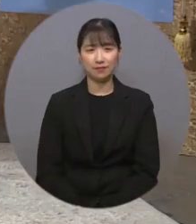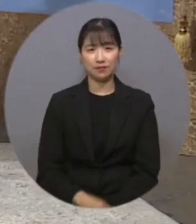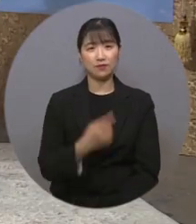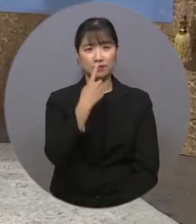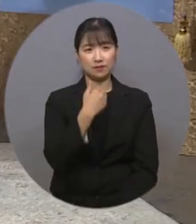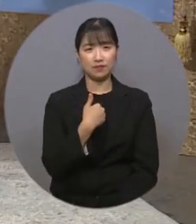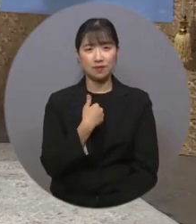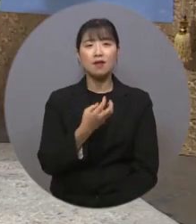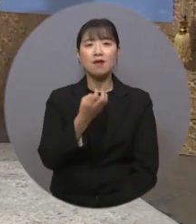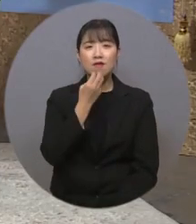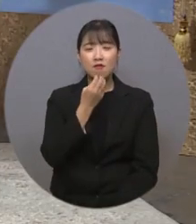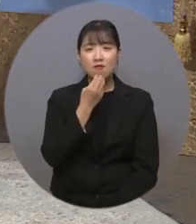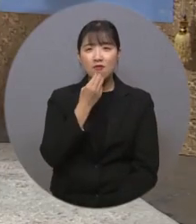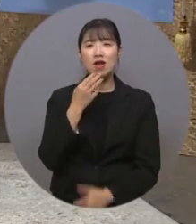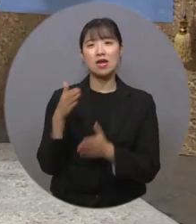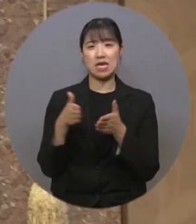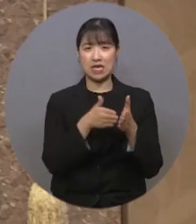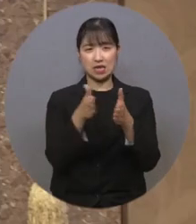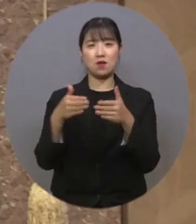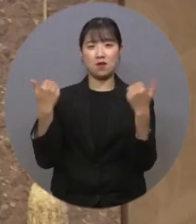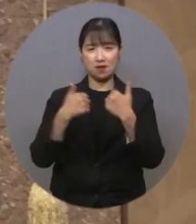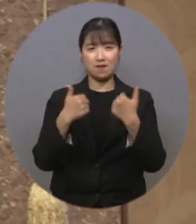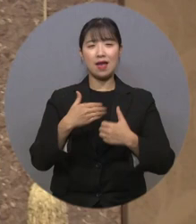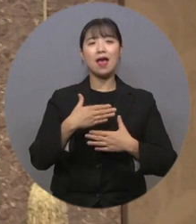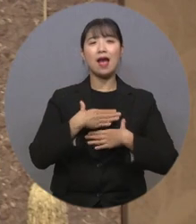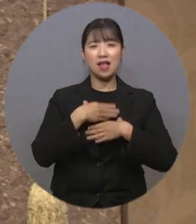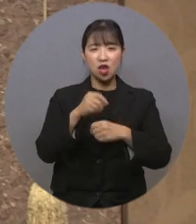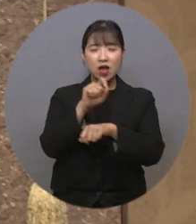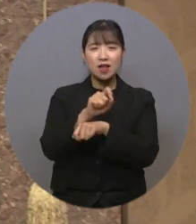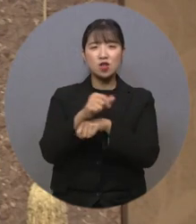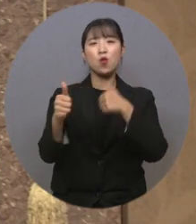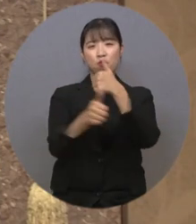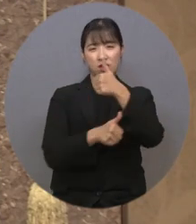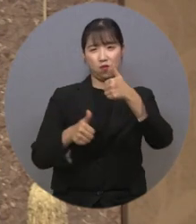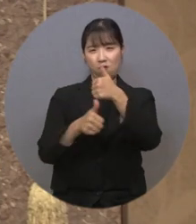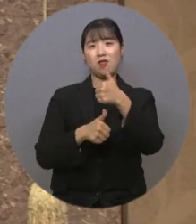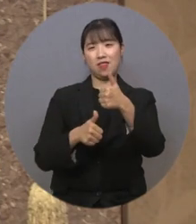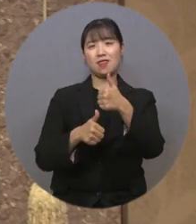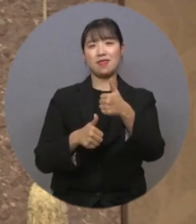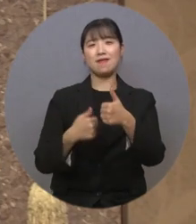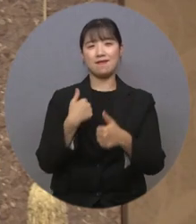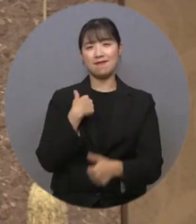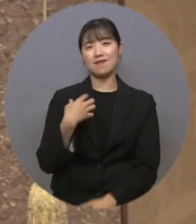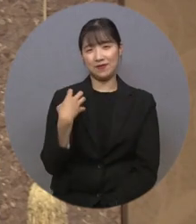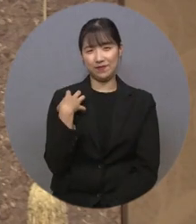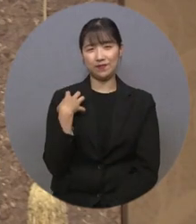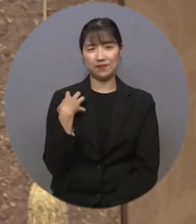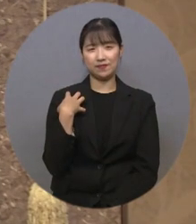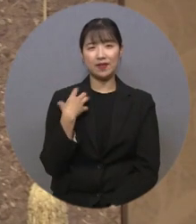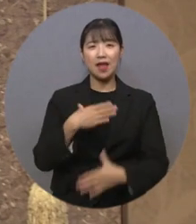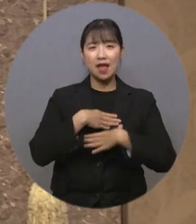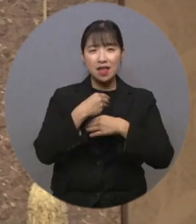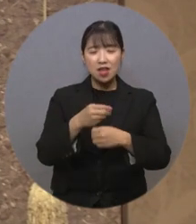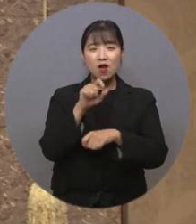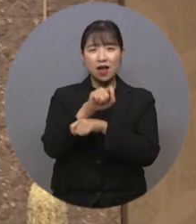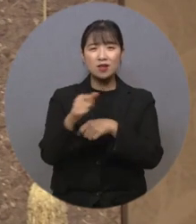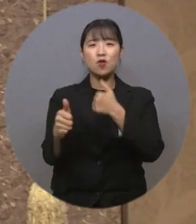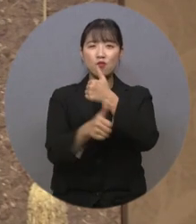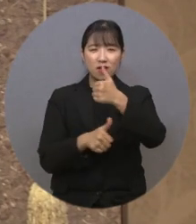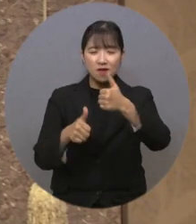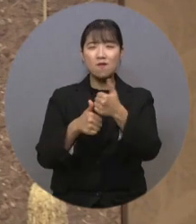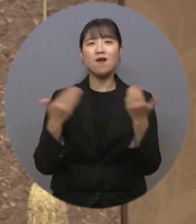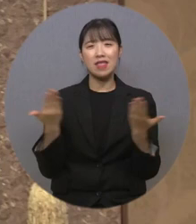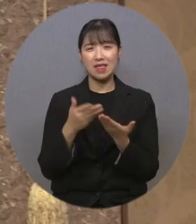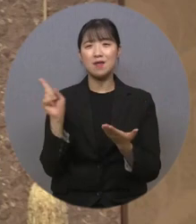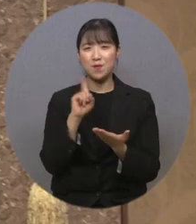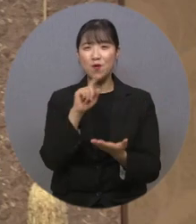저는 경기도 의회에서요. 네. 안전행정위원회의 위원을 맡고 있습니다. 네. 안전행정위원이 하는 일을 제가 좀